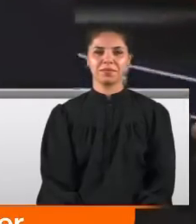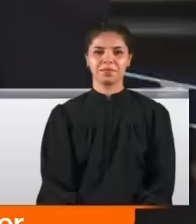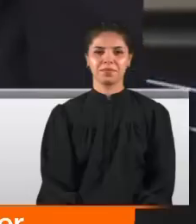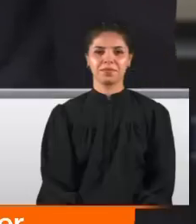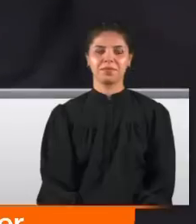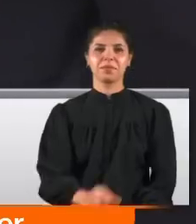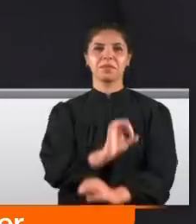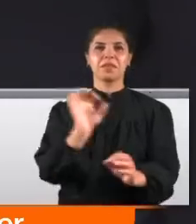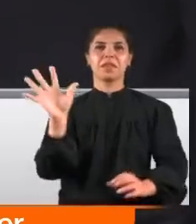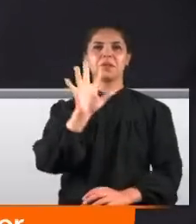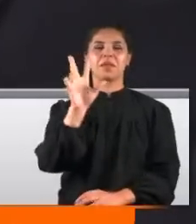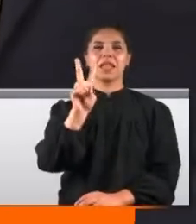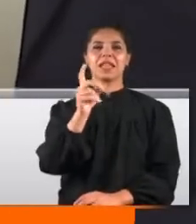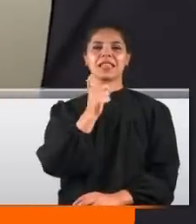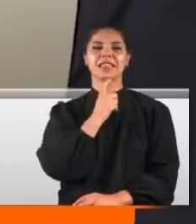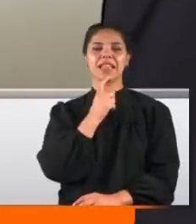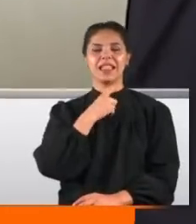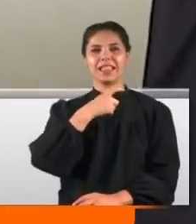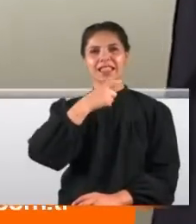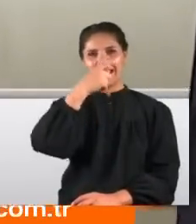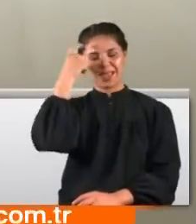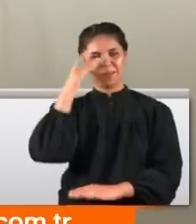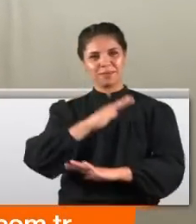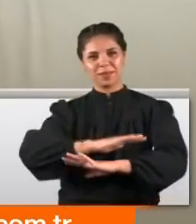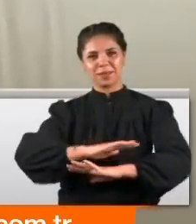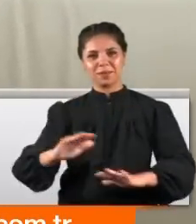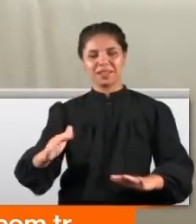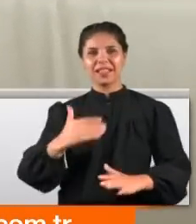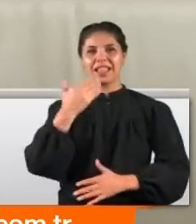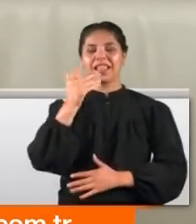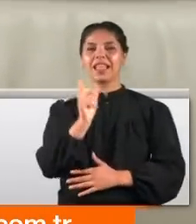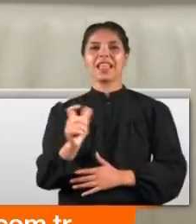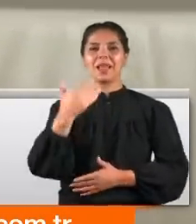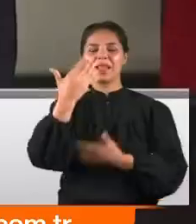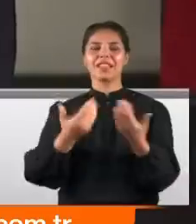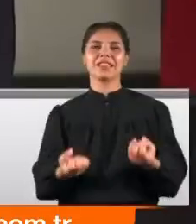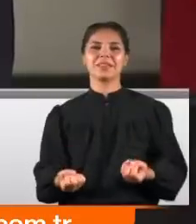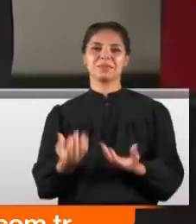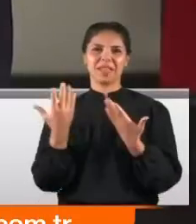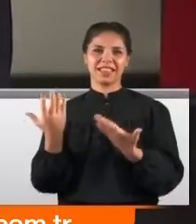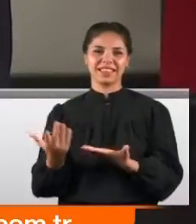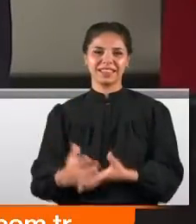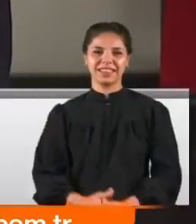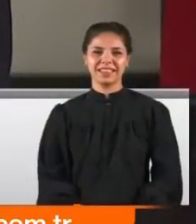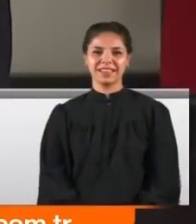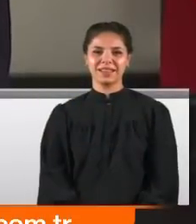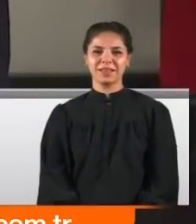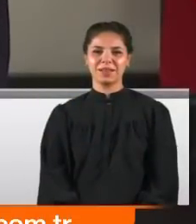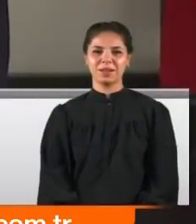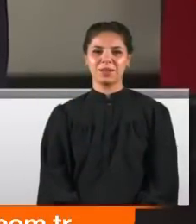Dile kolay, tam 52 yıllık serüveni sona erdi. Kelimeler boğazında düğümlendi. Bu şurayla son